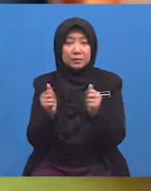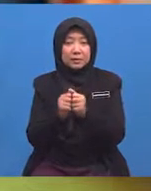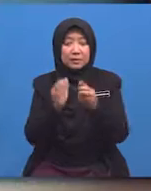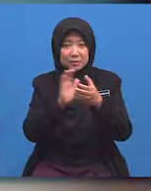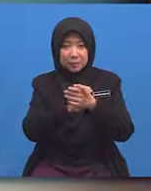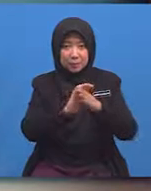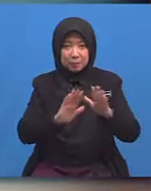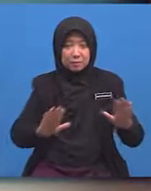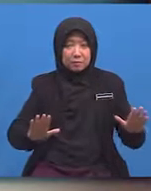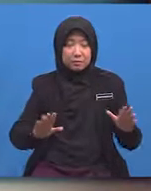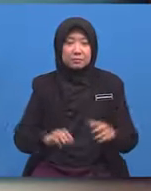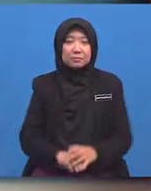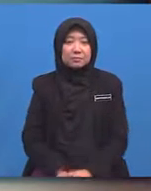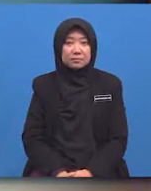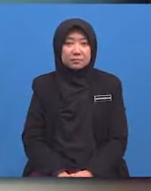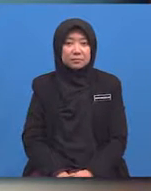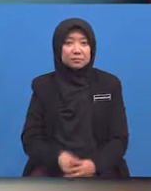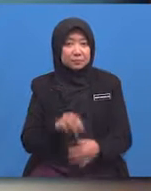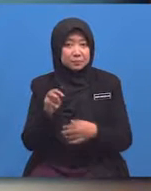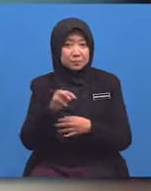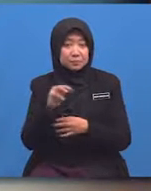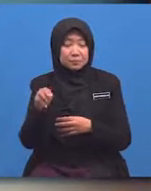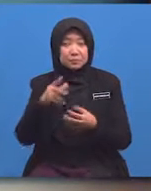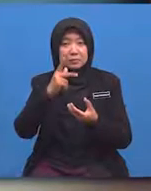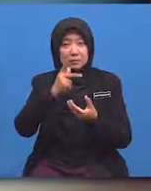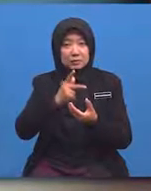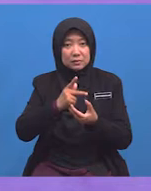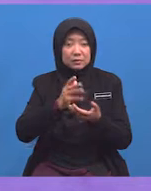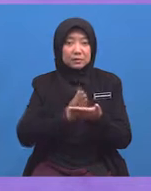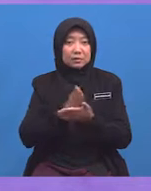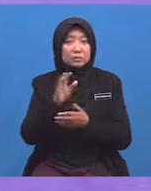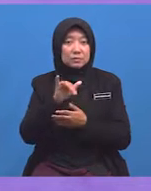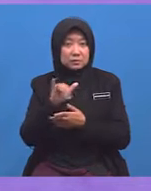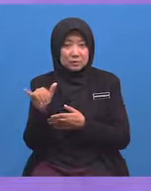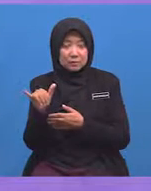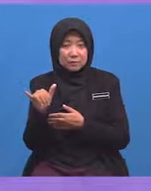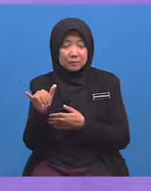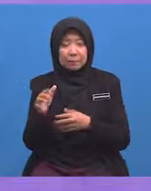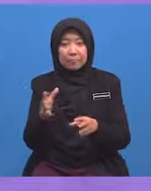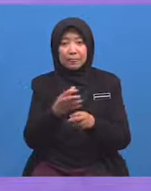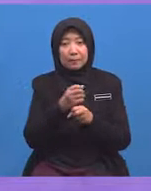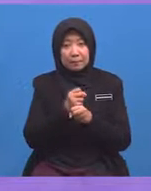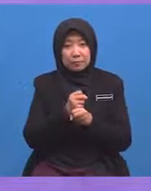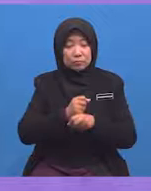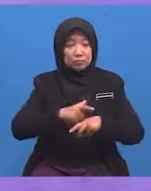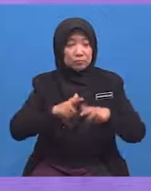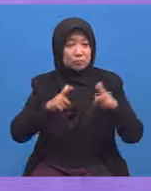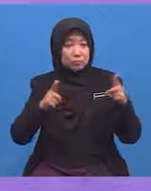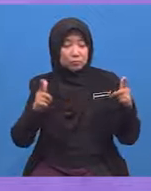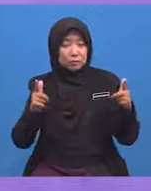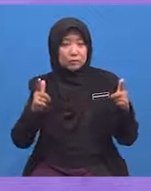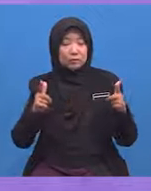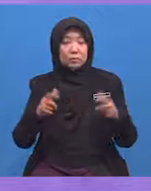selamat. Murid-murid, kesan seterusnya adalah dapat meluaskan